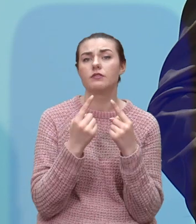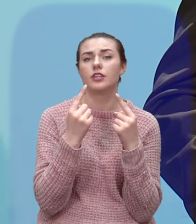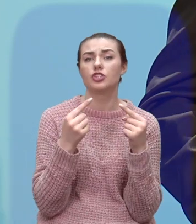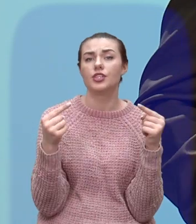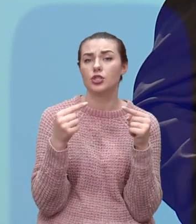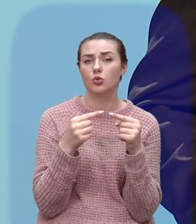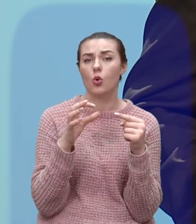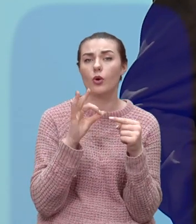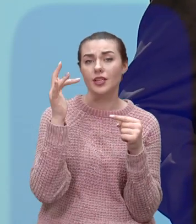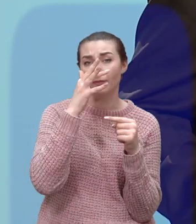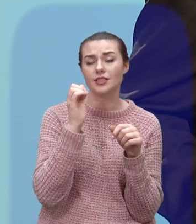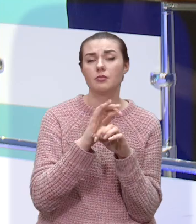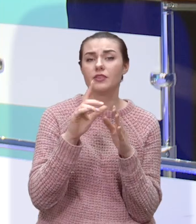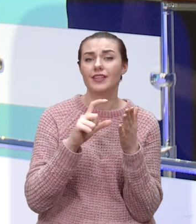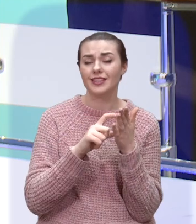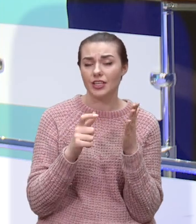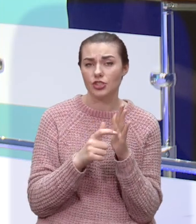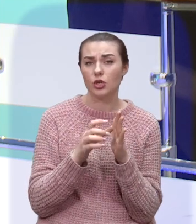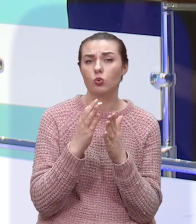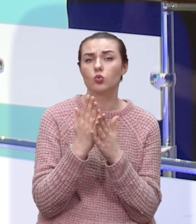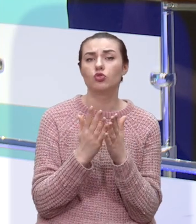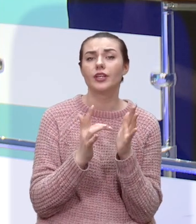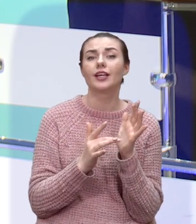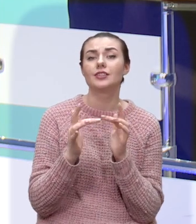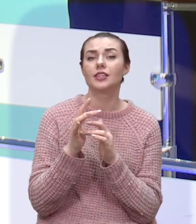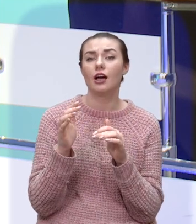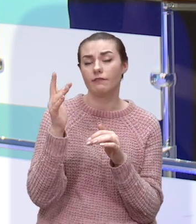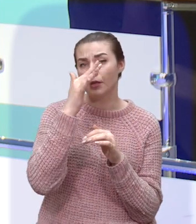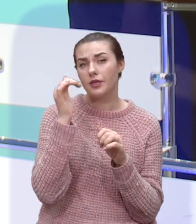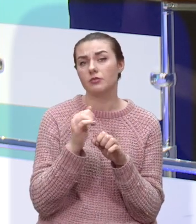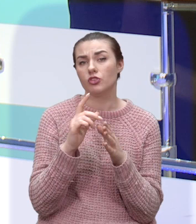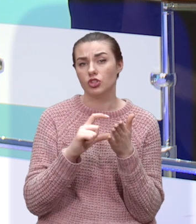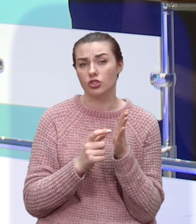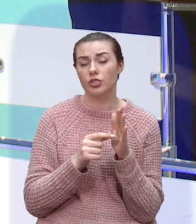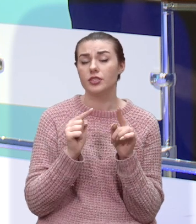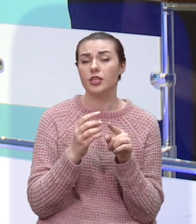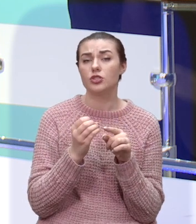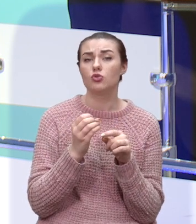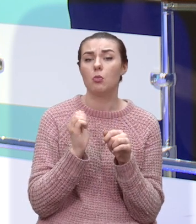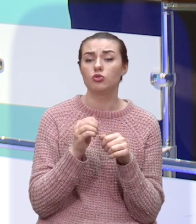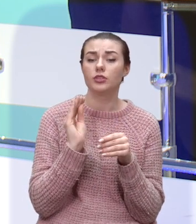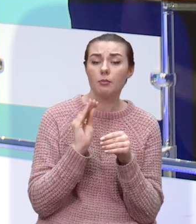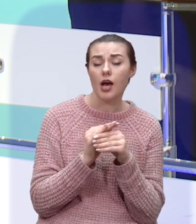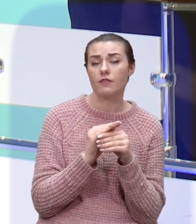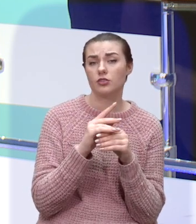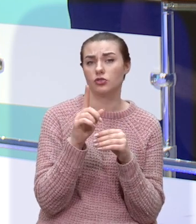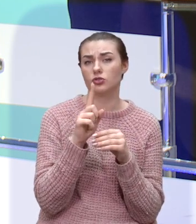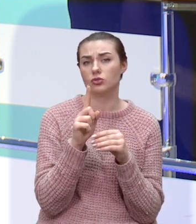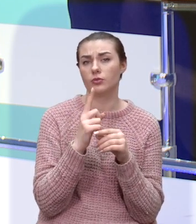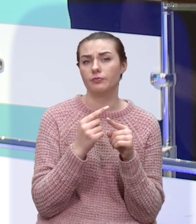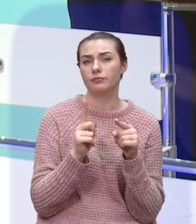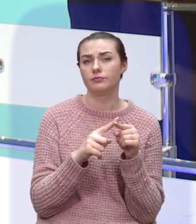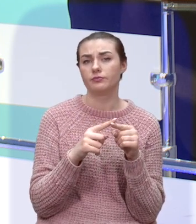возвеличить истину о небесном святилище и а служения христа небесном светильник и наверное здесь еще можно отметить что